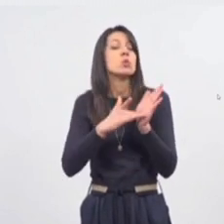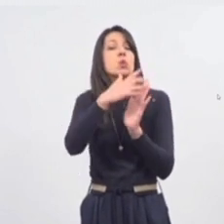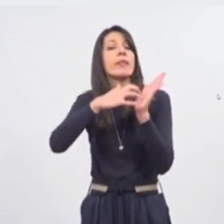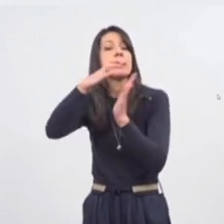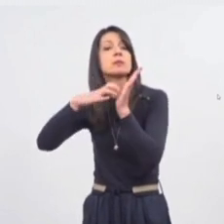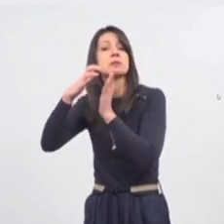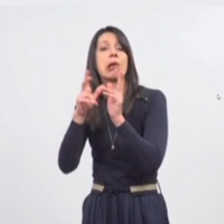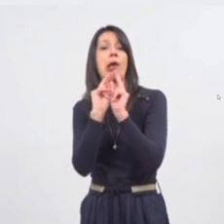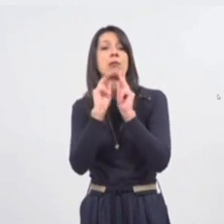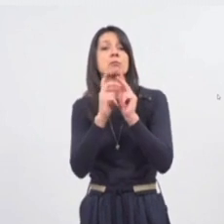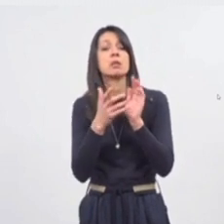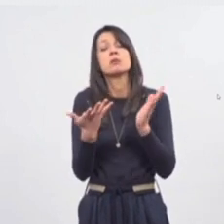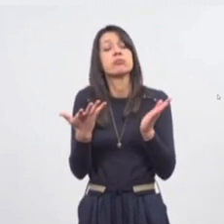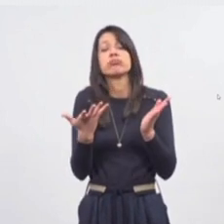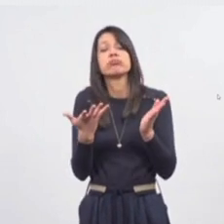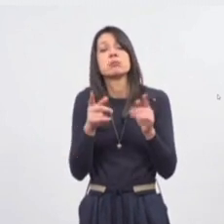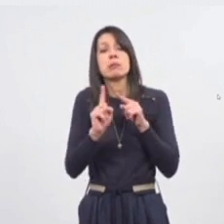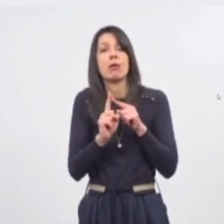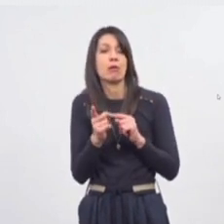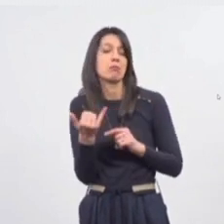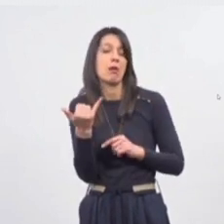sont effectivement